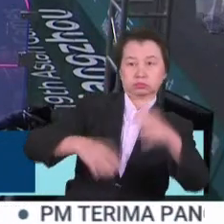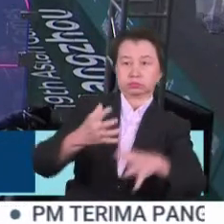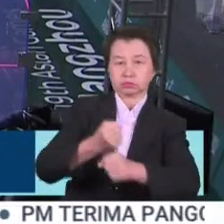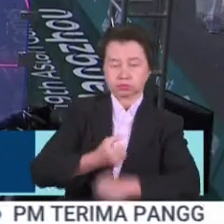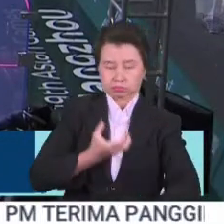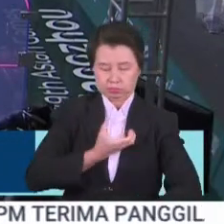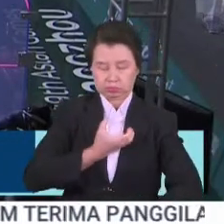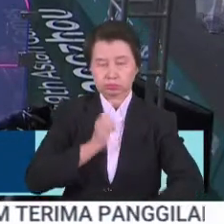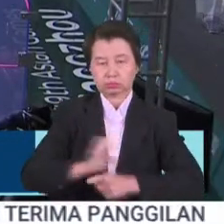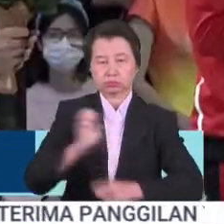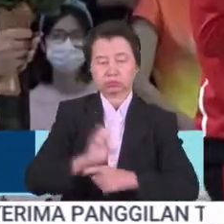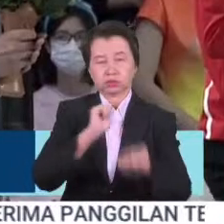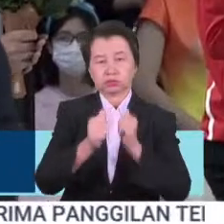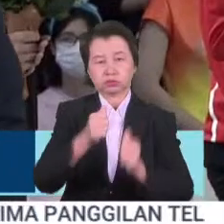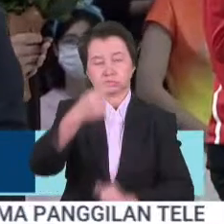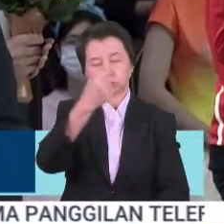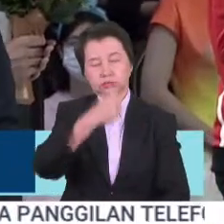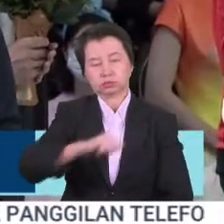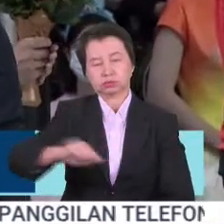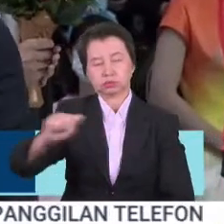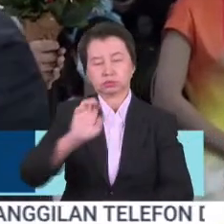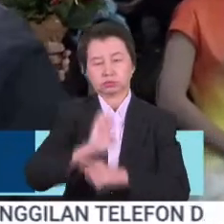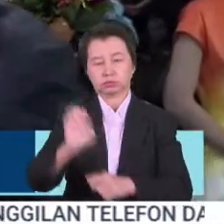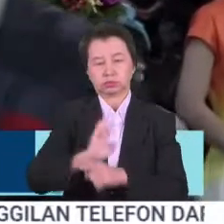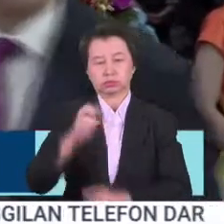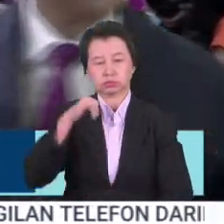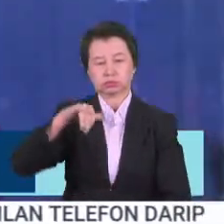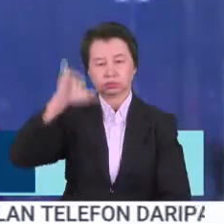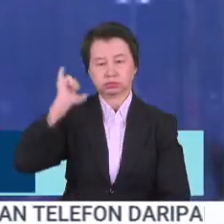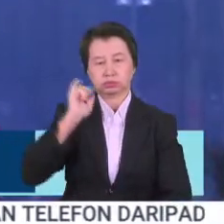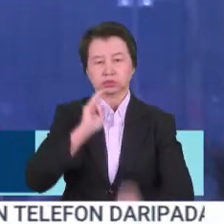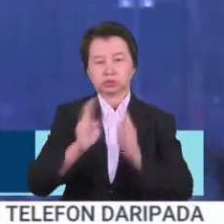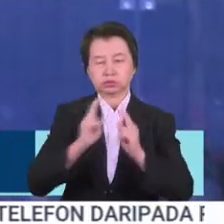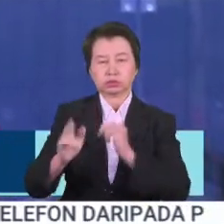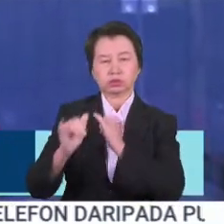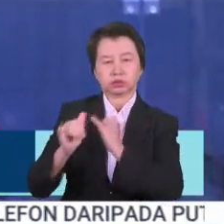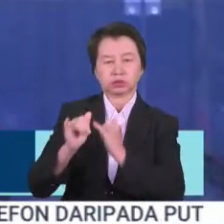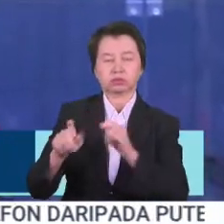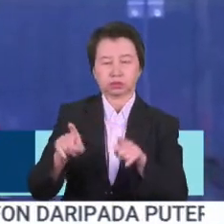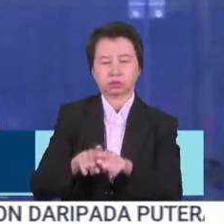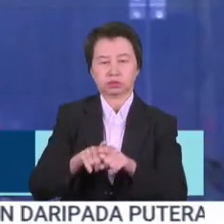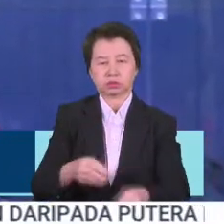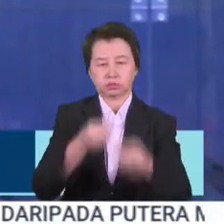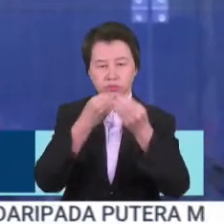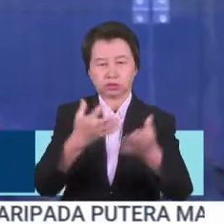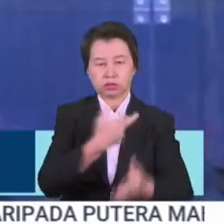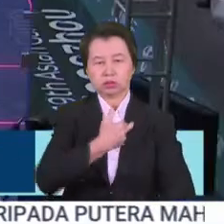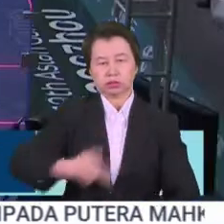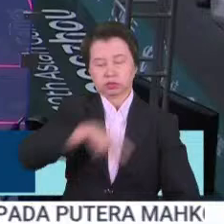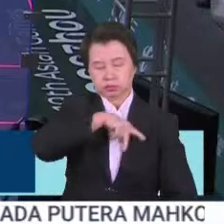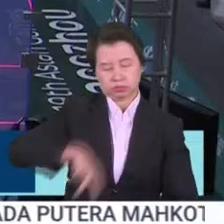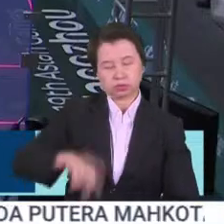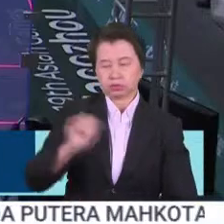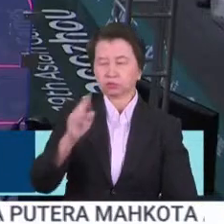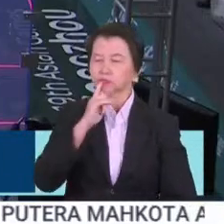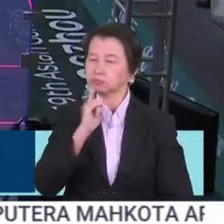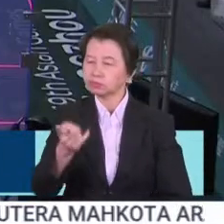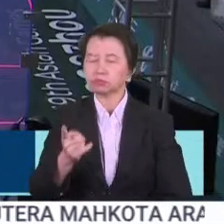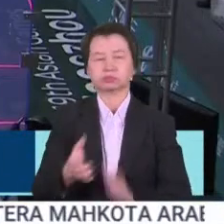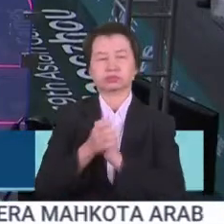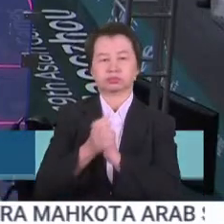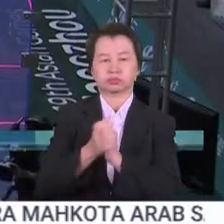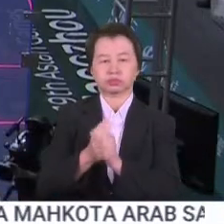menyumbang pingat emas pada Sukan Asia Hangzhou 2022 semalam. Ucapan sama turut dizahirkan Raja Permaisuri Agong. Yen